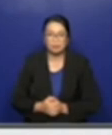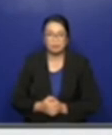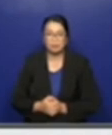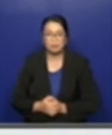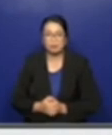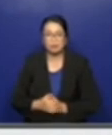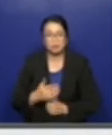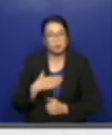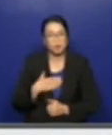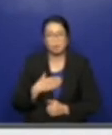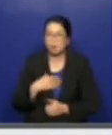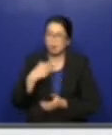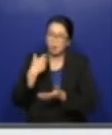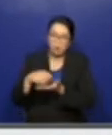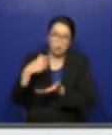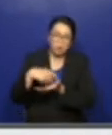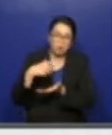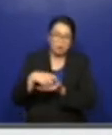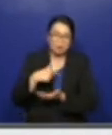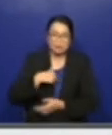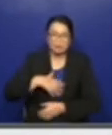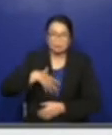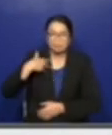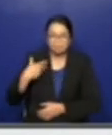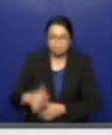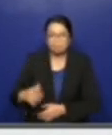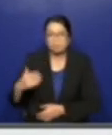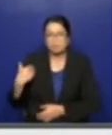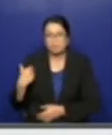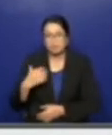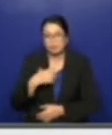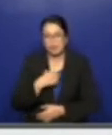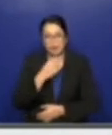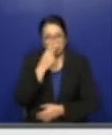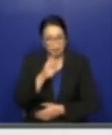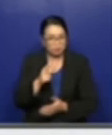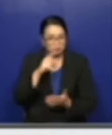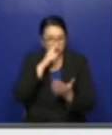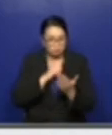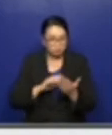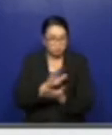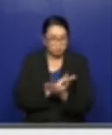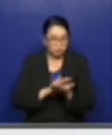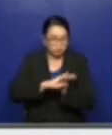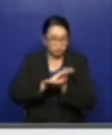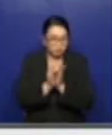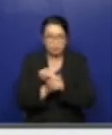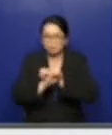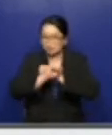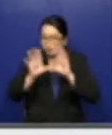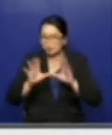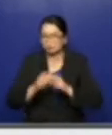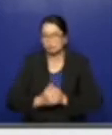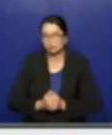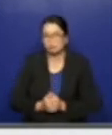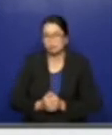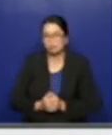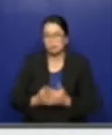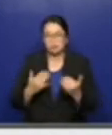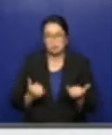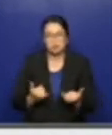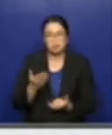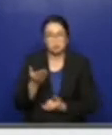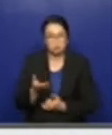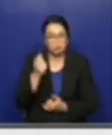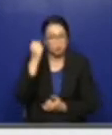ด้วยความไม่สบายใจท่านครับผมอยากจะเห็นการปฏิรูปเนี่ยให้มันเป็นการปฏิรูปที่แท้จริงท่านต้องเข้